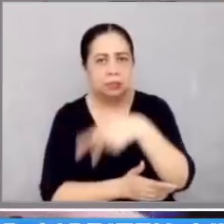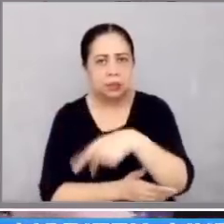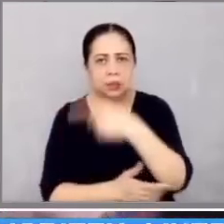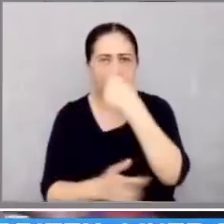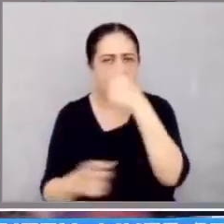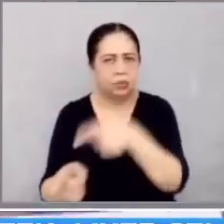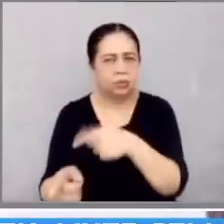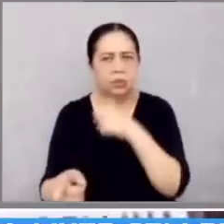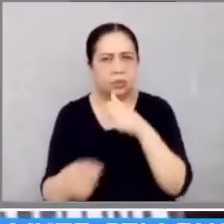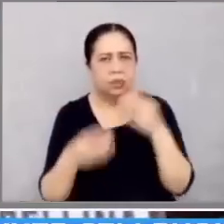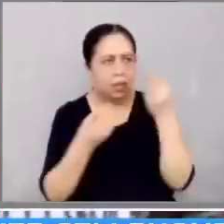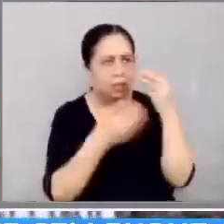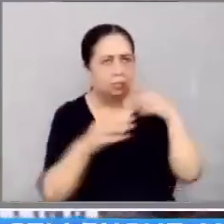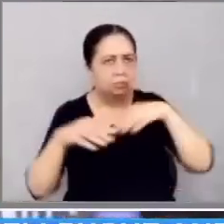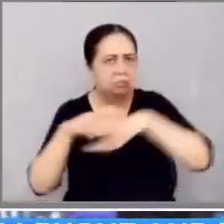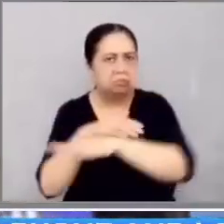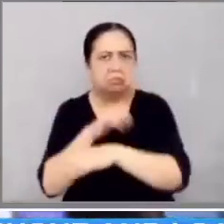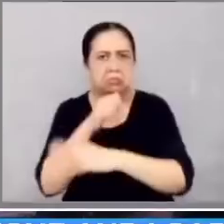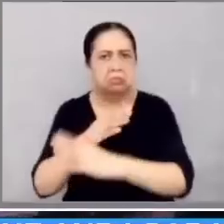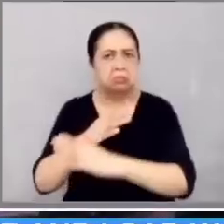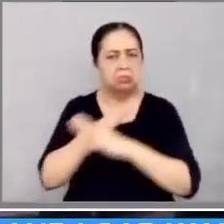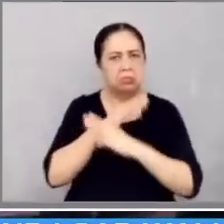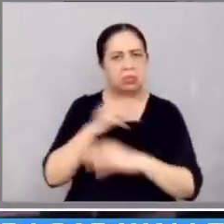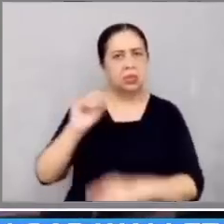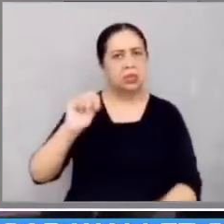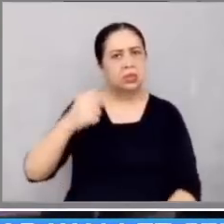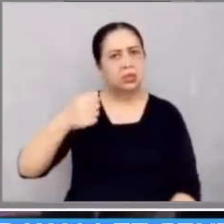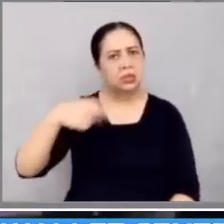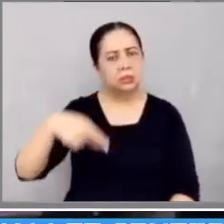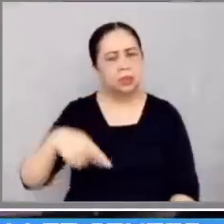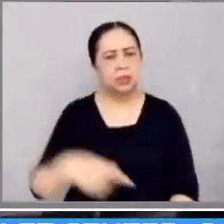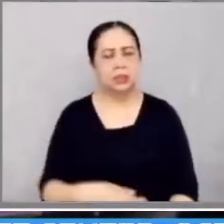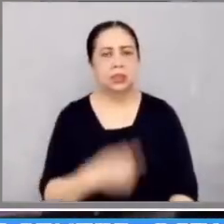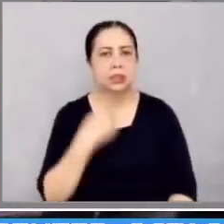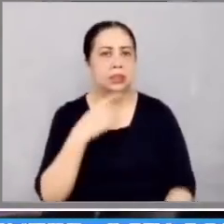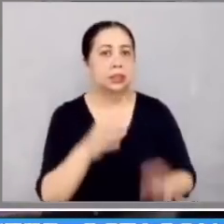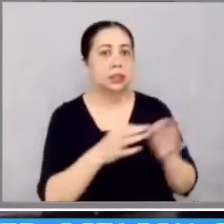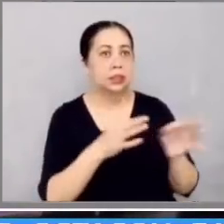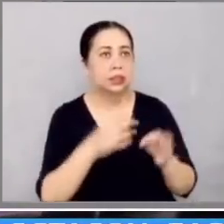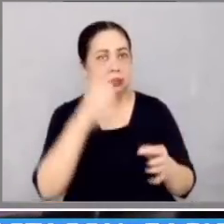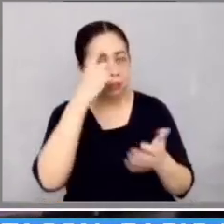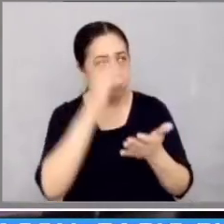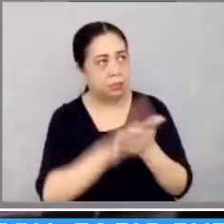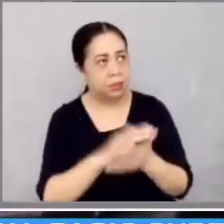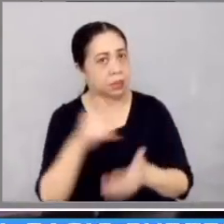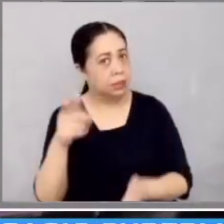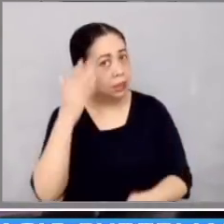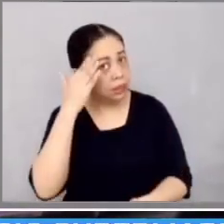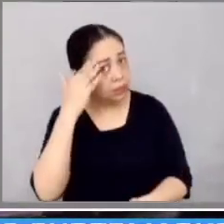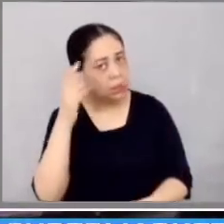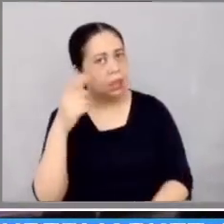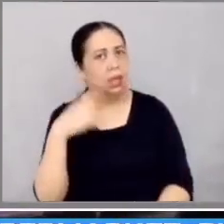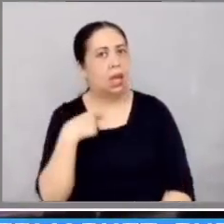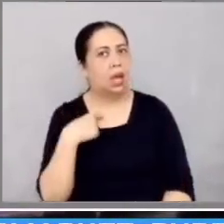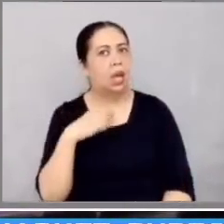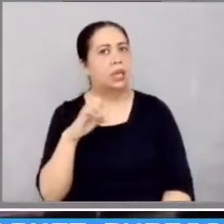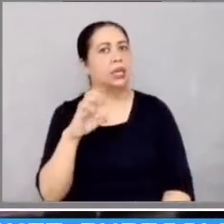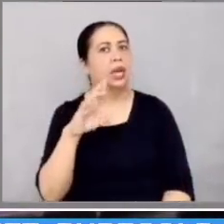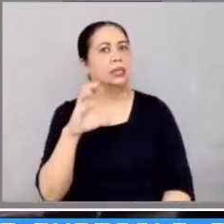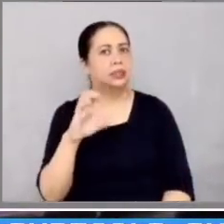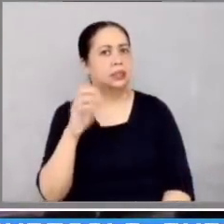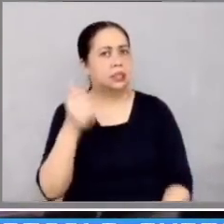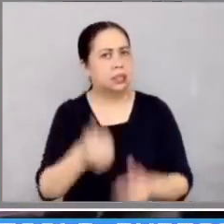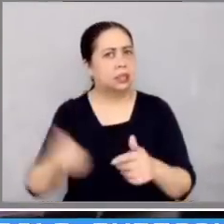sila pinapasok sa pasilidad ng NGCP. Sa paniwala raw kasi ng NGCP, ERC ang nakasasaklaw sa